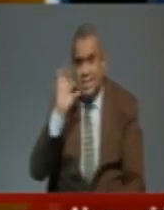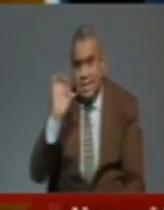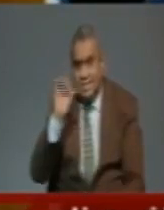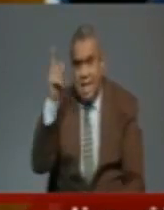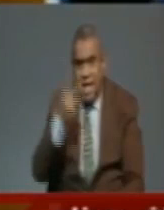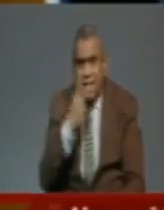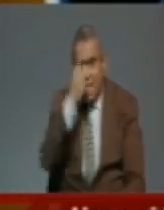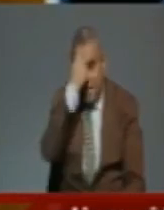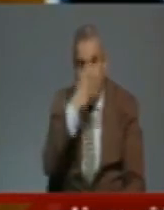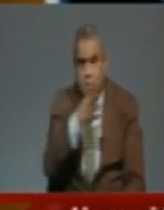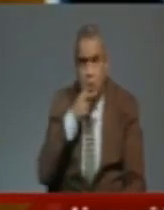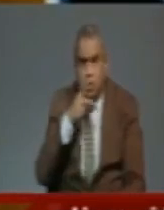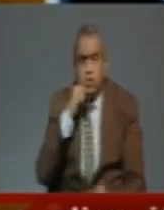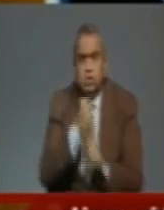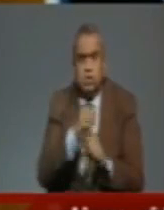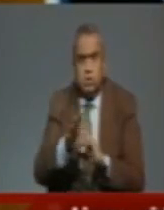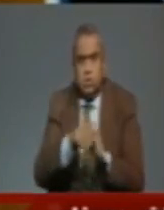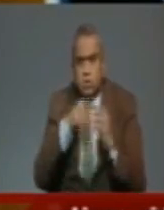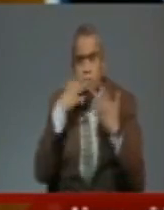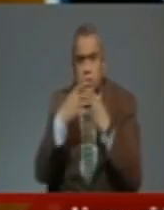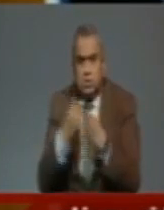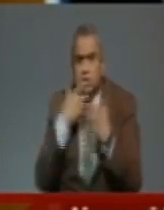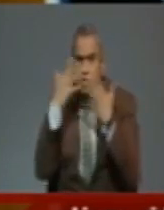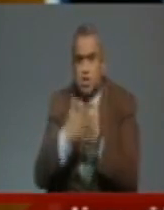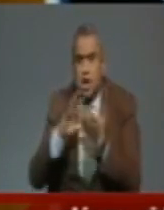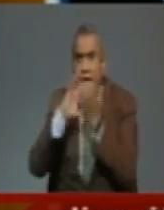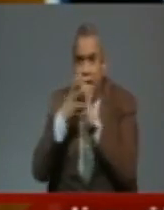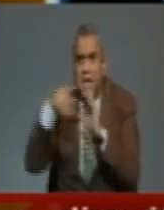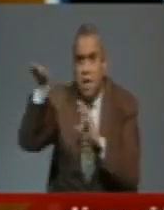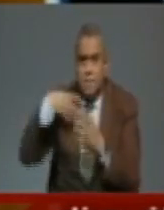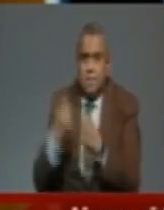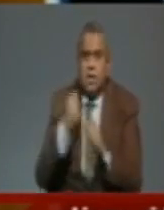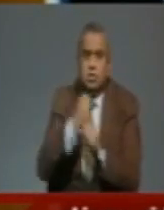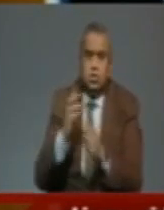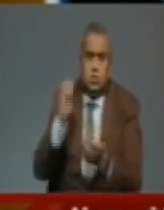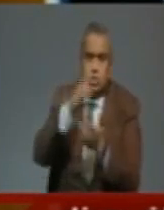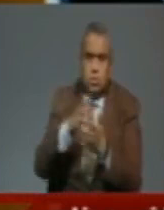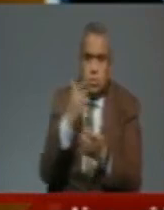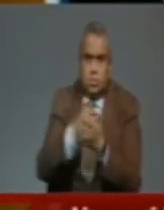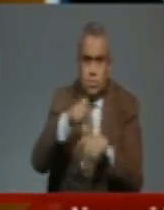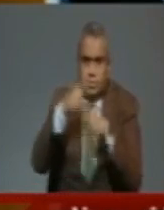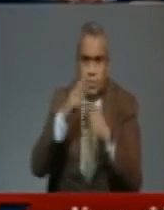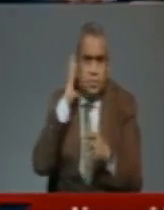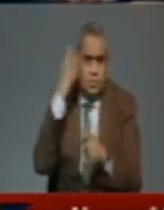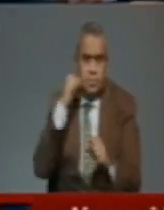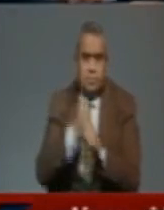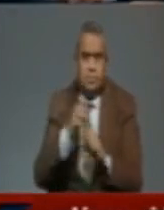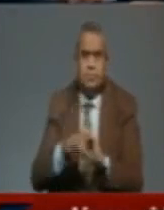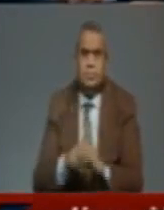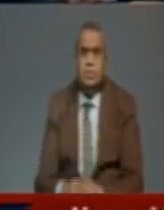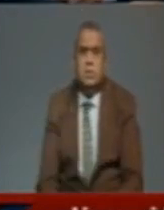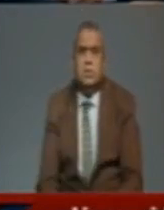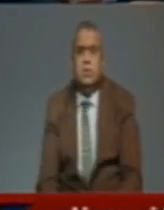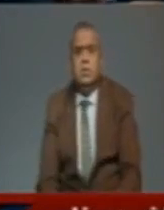يا فندم مع كنت شيب مع هابا جلويد بيشتغلوا على هذه المحطه، طبعا دي محطه البضائع العامه و لا لا بس هكمل تحت